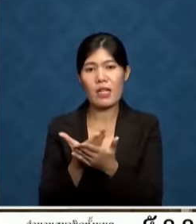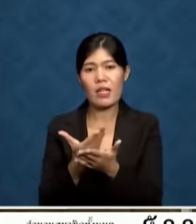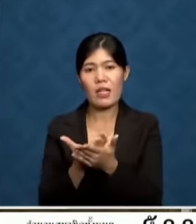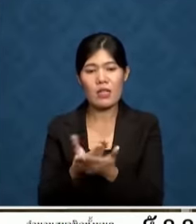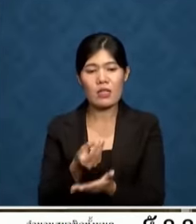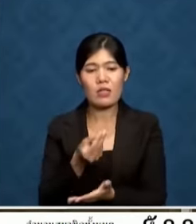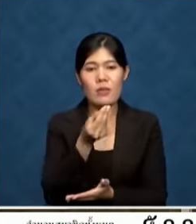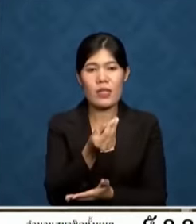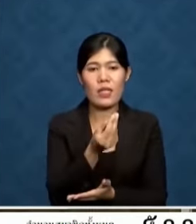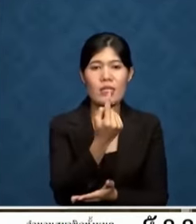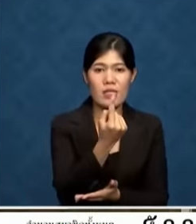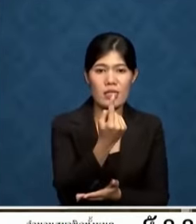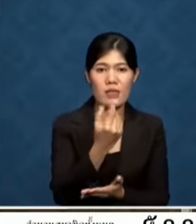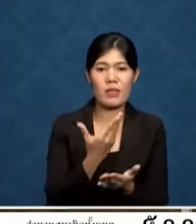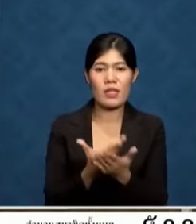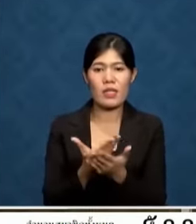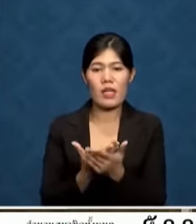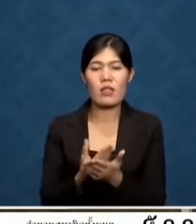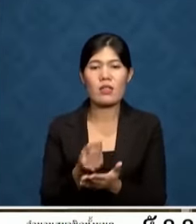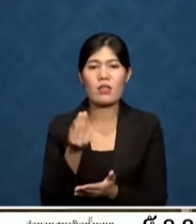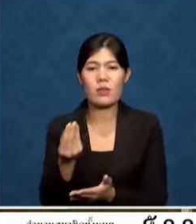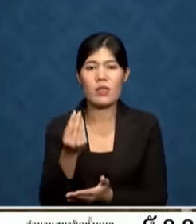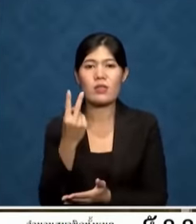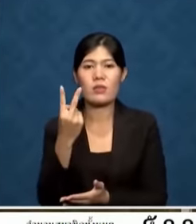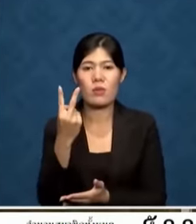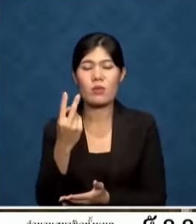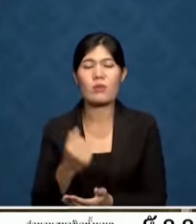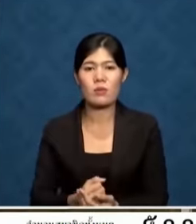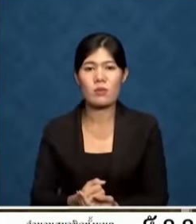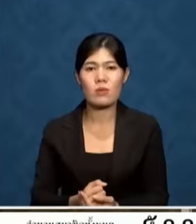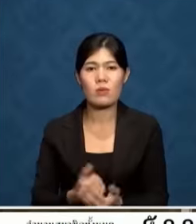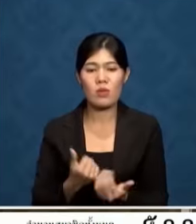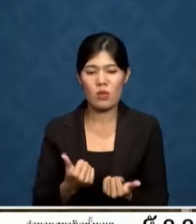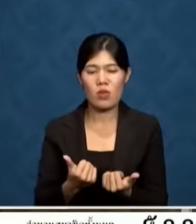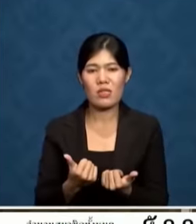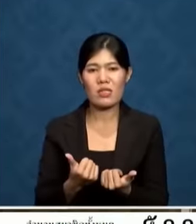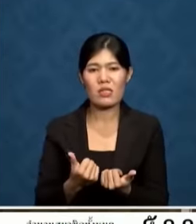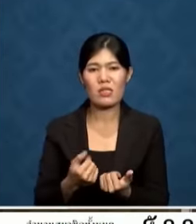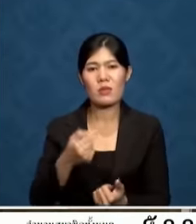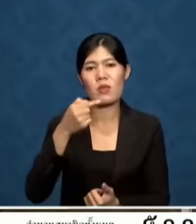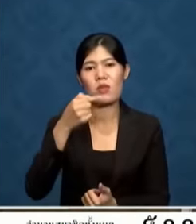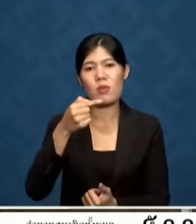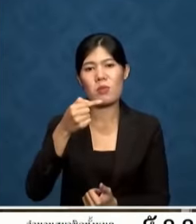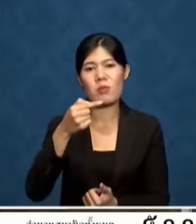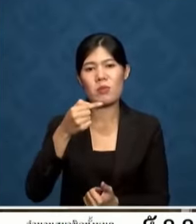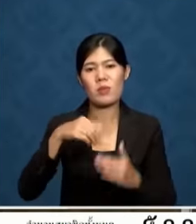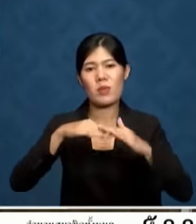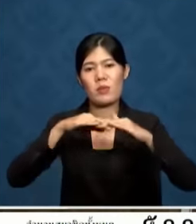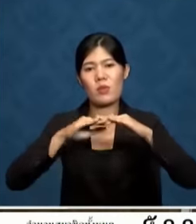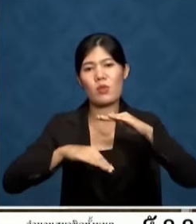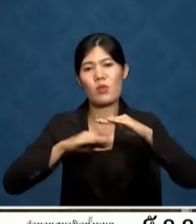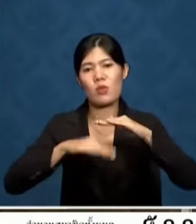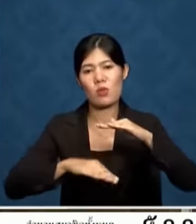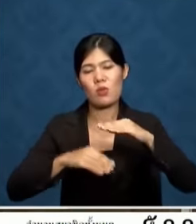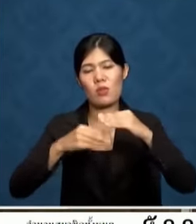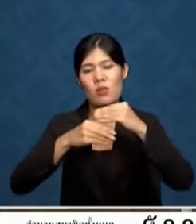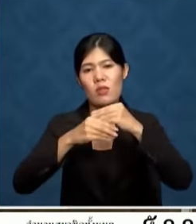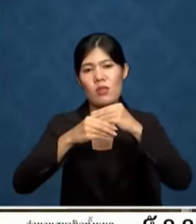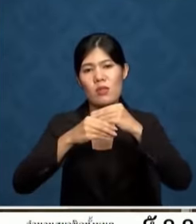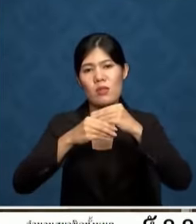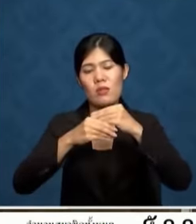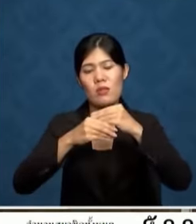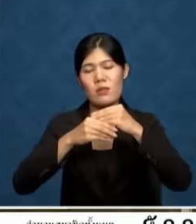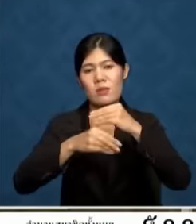แหละครับสุดท้ายมันถึงติดลบมากกว่าติดบวกปรับปุ๊บปุ๊บ